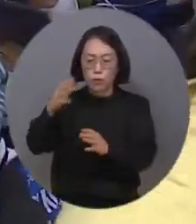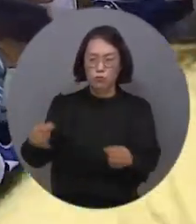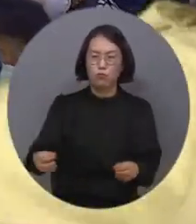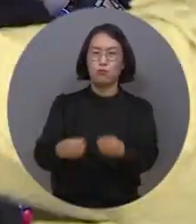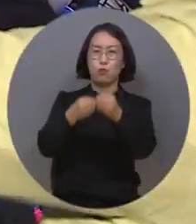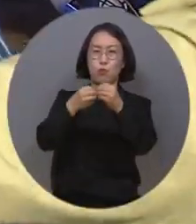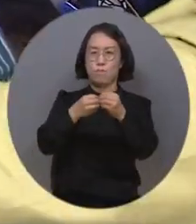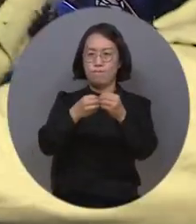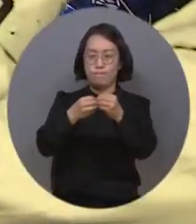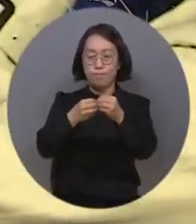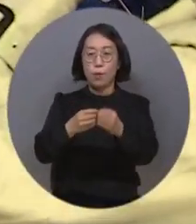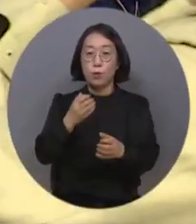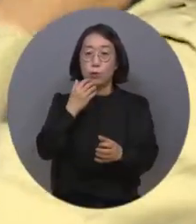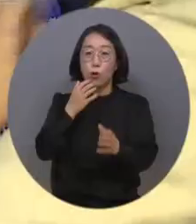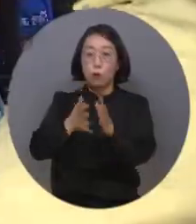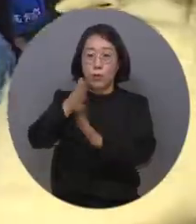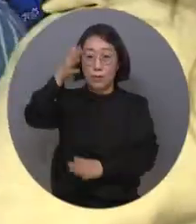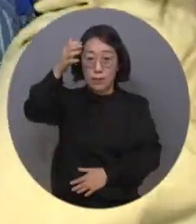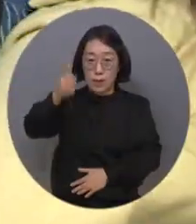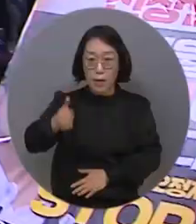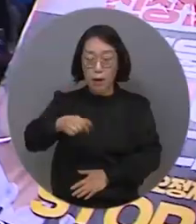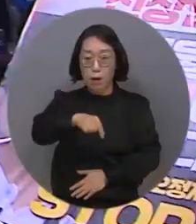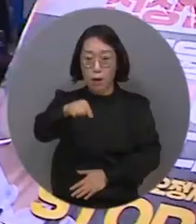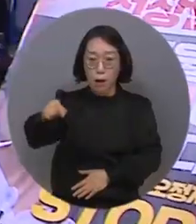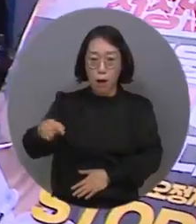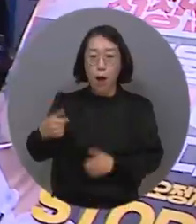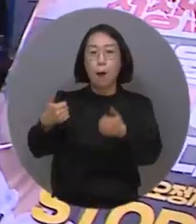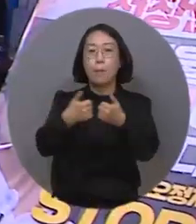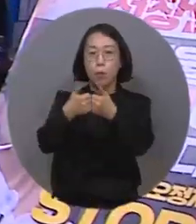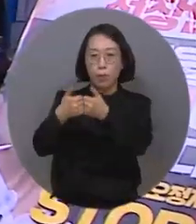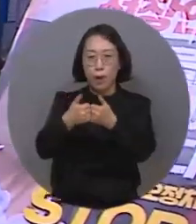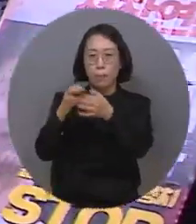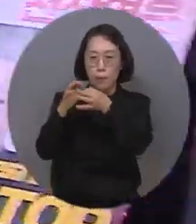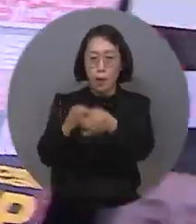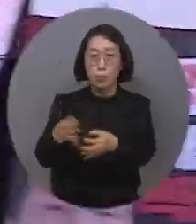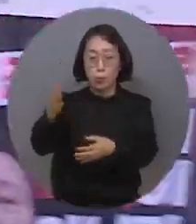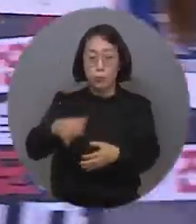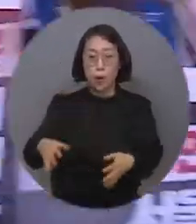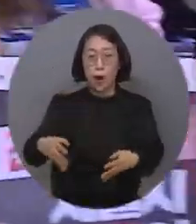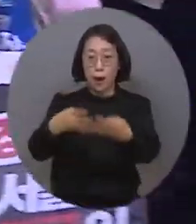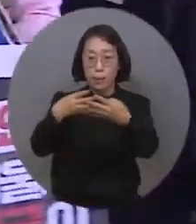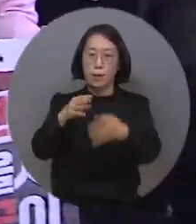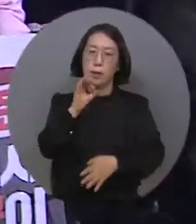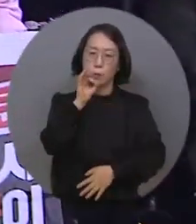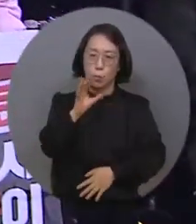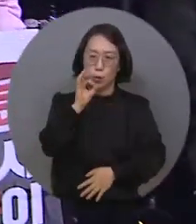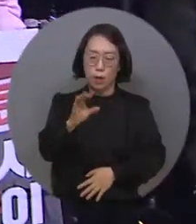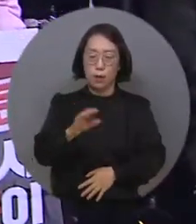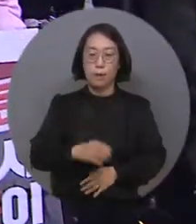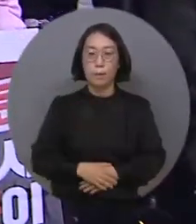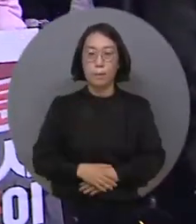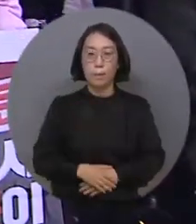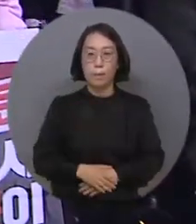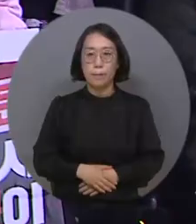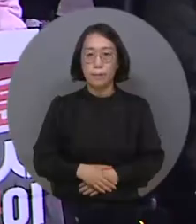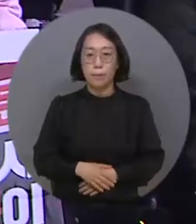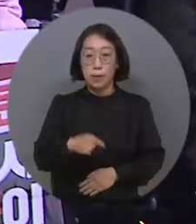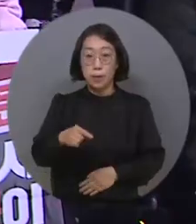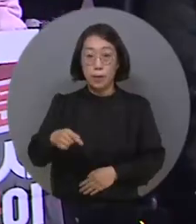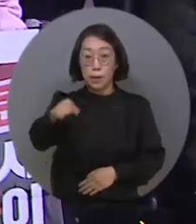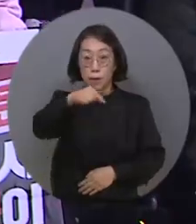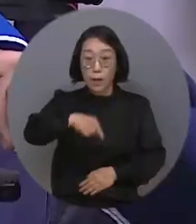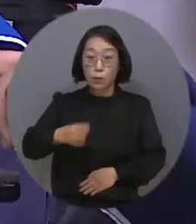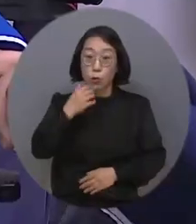이어졌고 오세훈 시장을 비롯한 관계자들과 면담을 이어갔으나 합의점에는 도달하지 못했습니다. 이